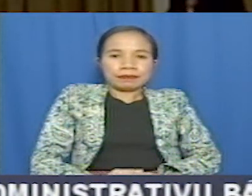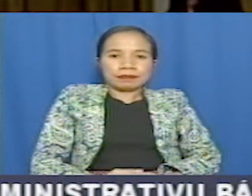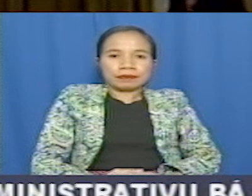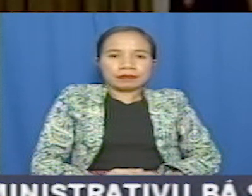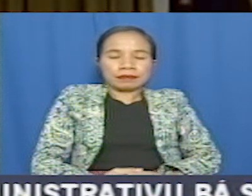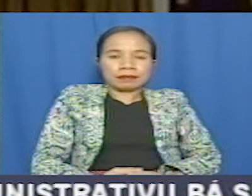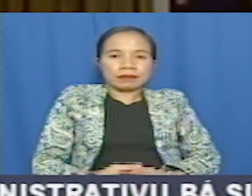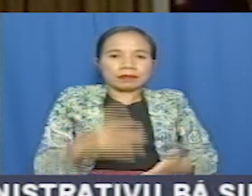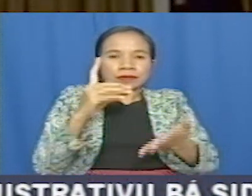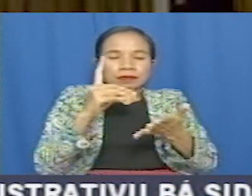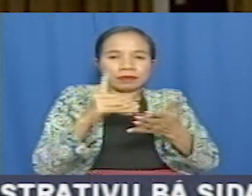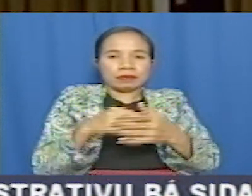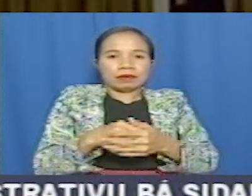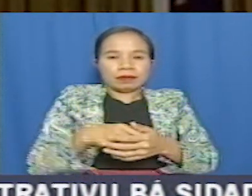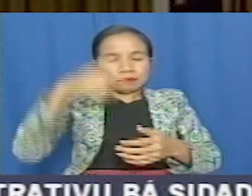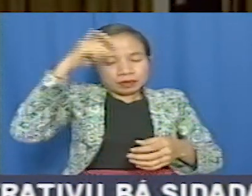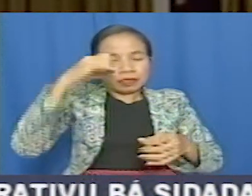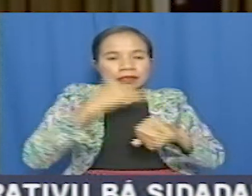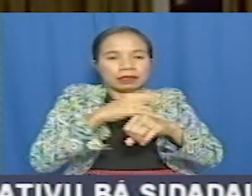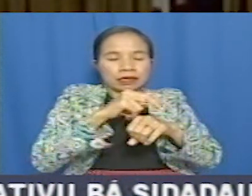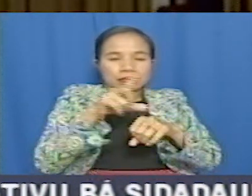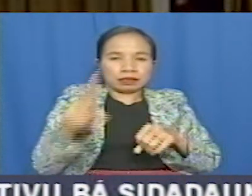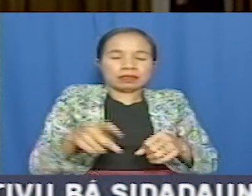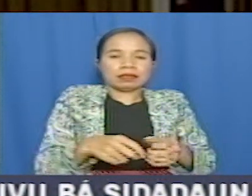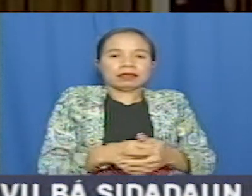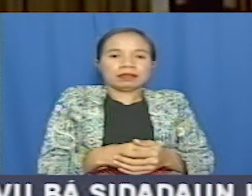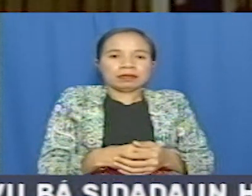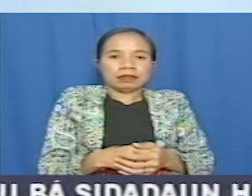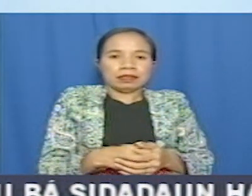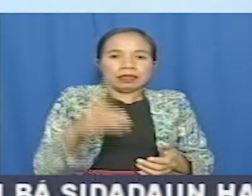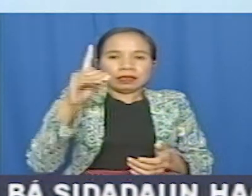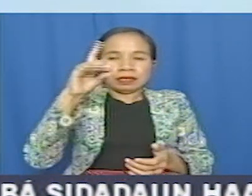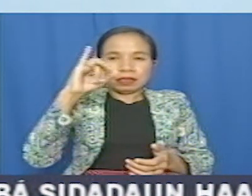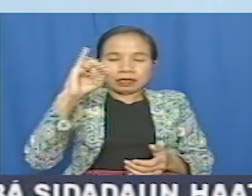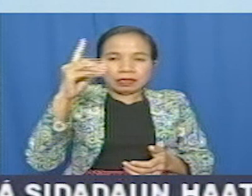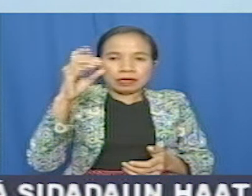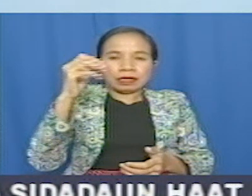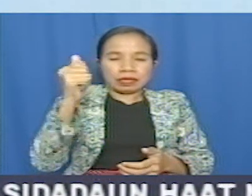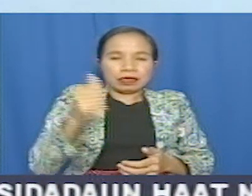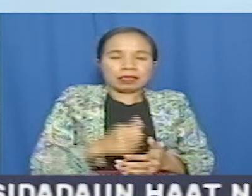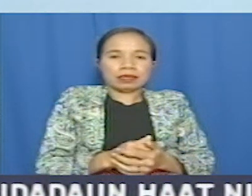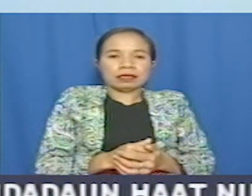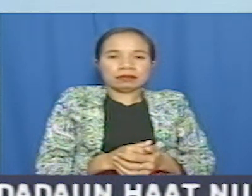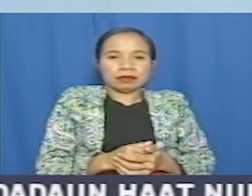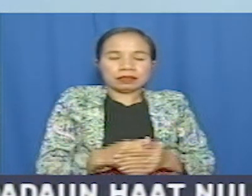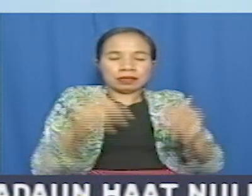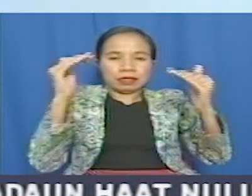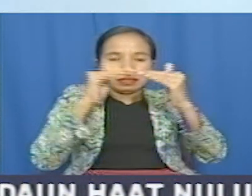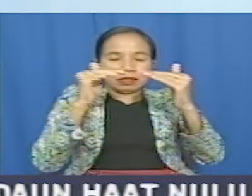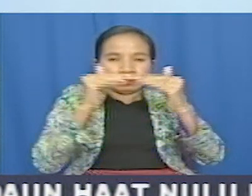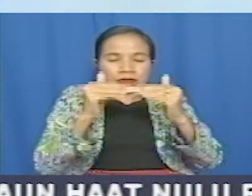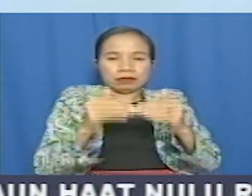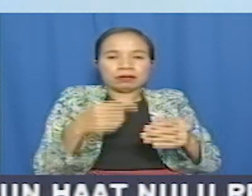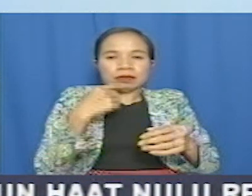Peritus Internasional Hus Institutu ba Demokrasia Elitoral IDEA, Michael Mali, durante Zoom konferensi